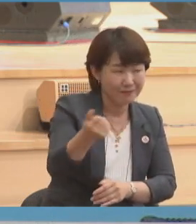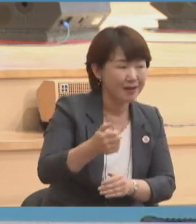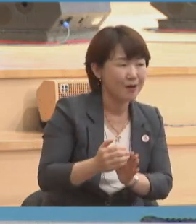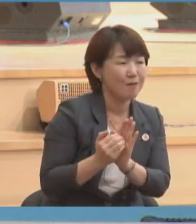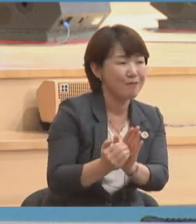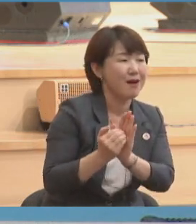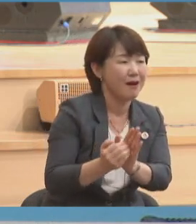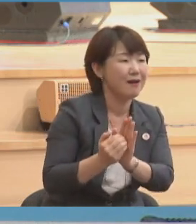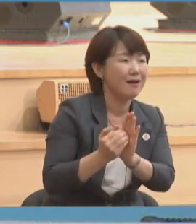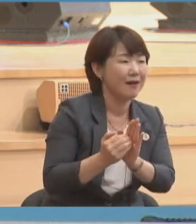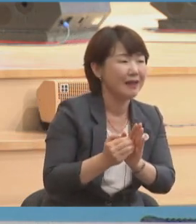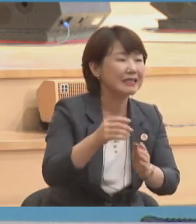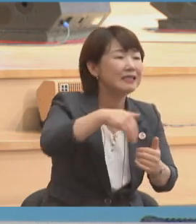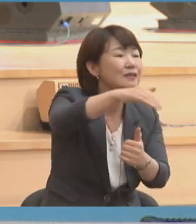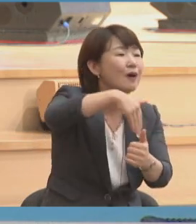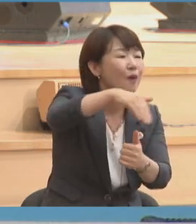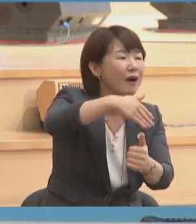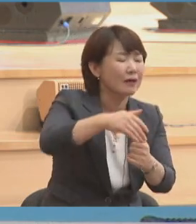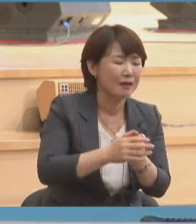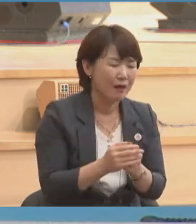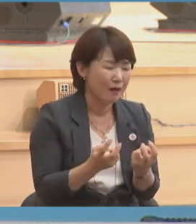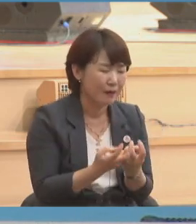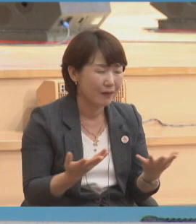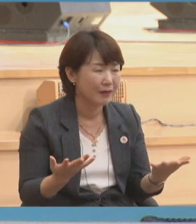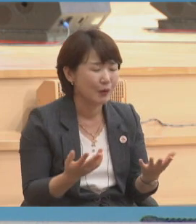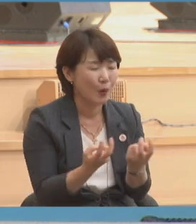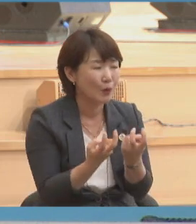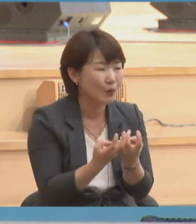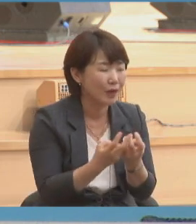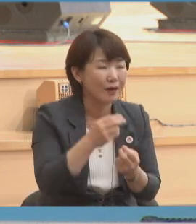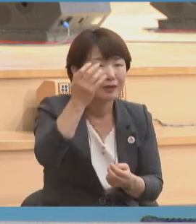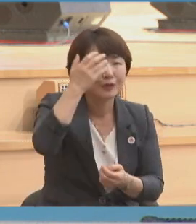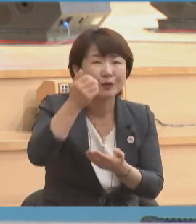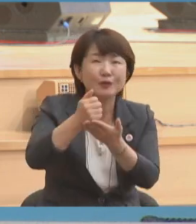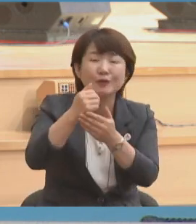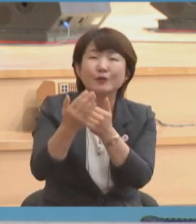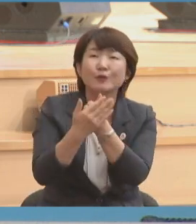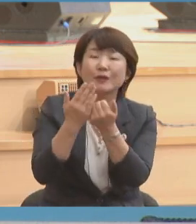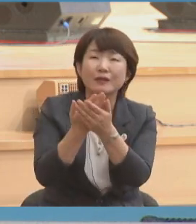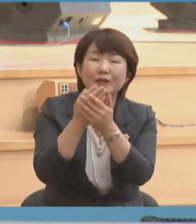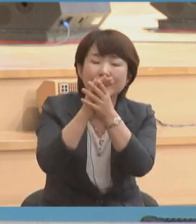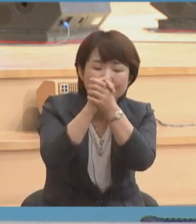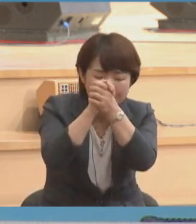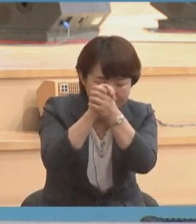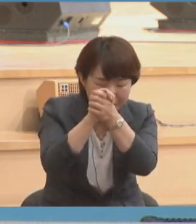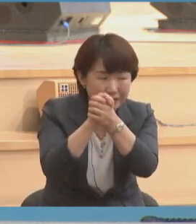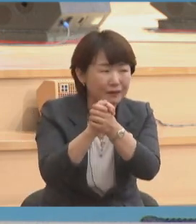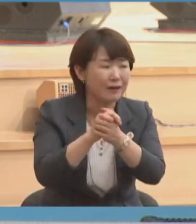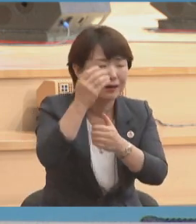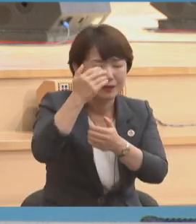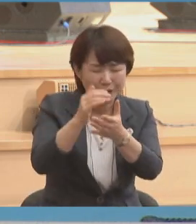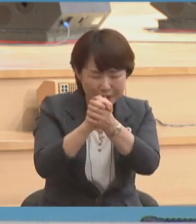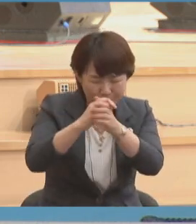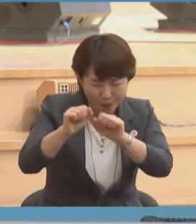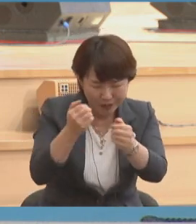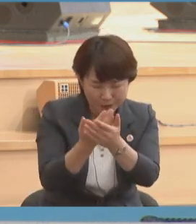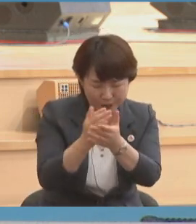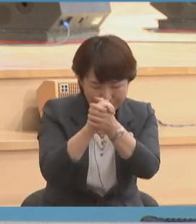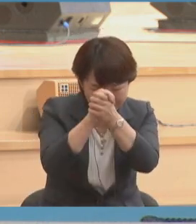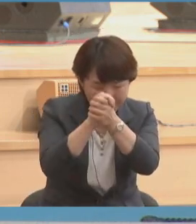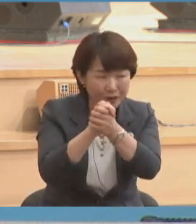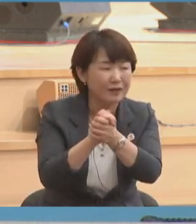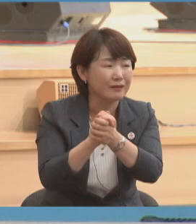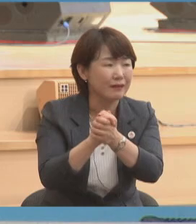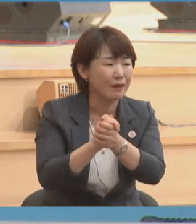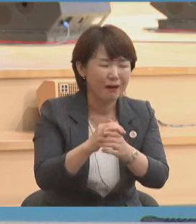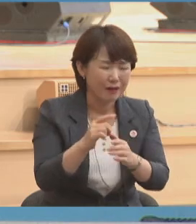별다른 방법이 없어요. 그래서 오로지 어떻게 해요? 성령의 도우심을 구하는 거예요. 성령님이 역사해달라고.